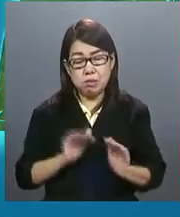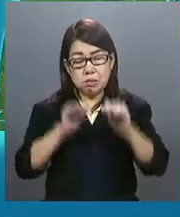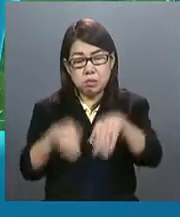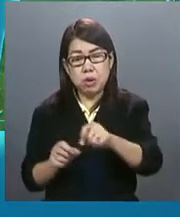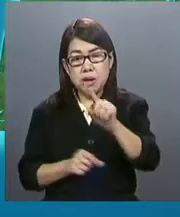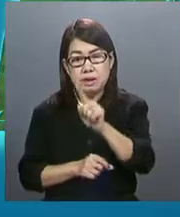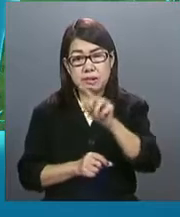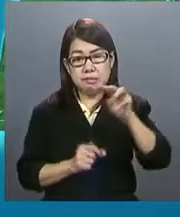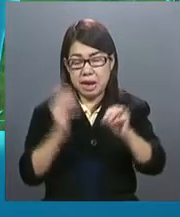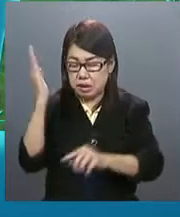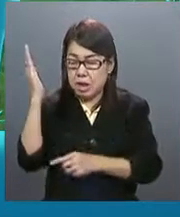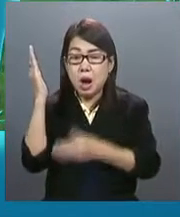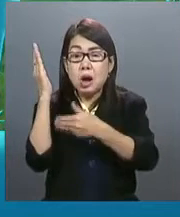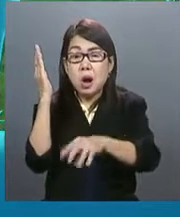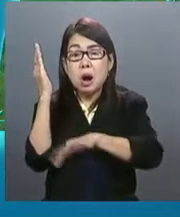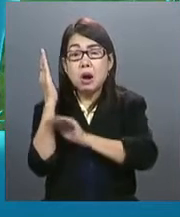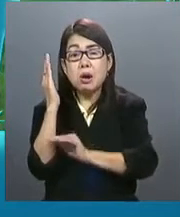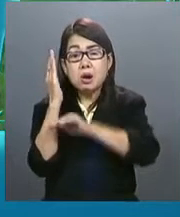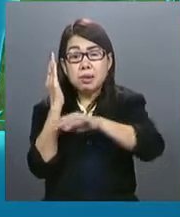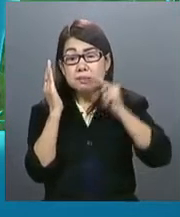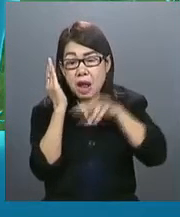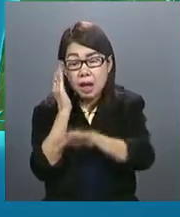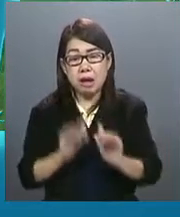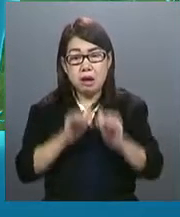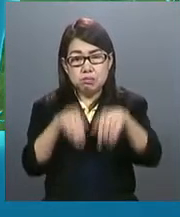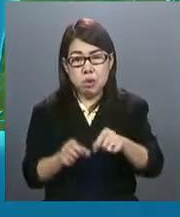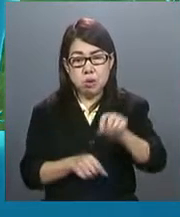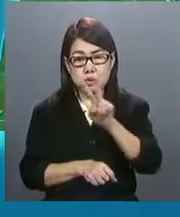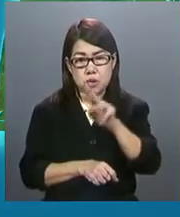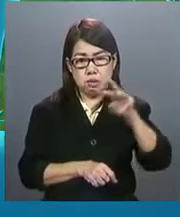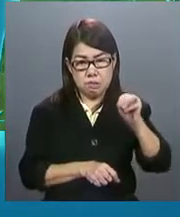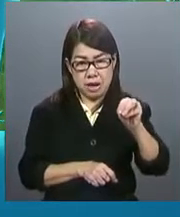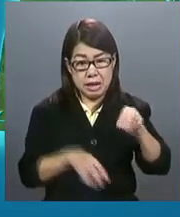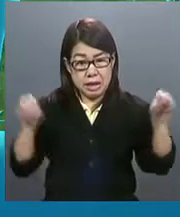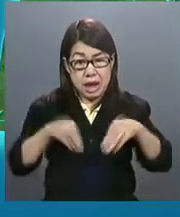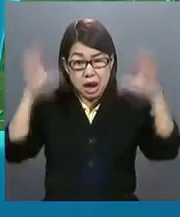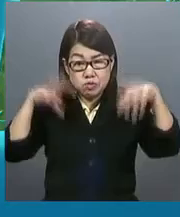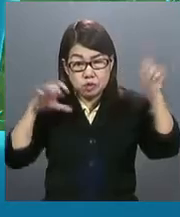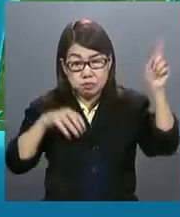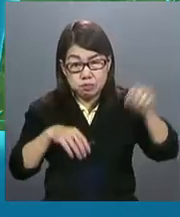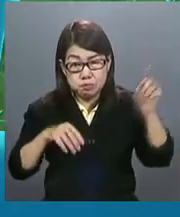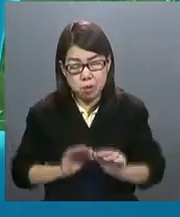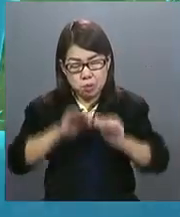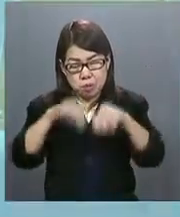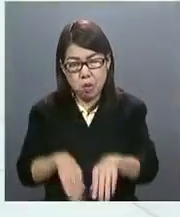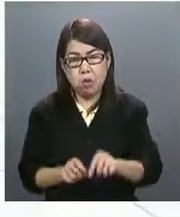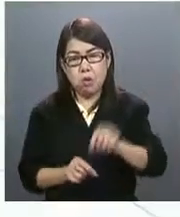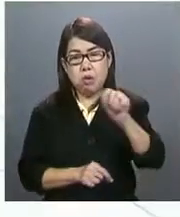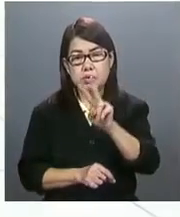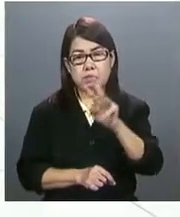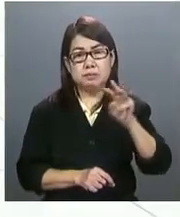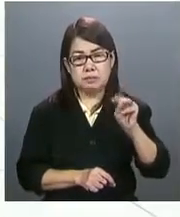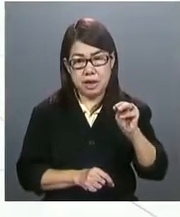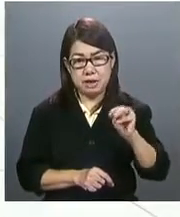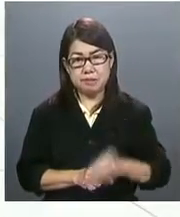นทางด้านฝั่งอันดามันคลื่นสูงประมาณ2เมตรและในบริเวณที่มีฝนฟ้าคะนองคลื่นสูงมากกว่า2เมตร